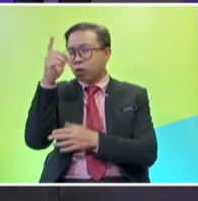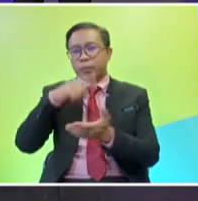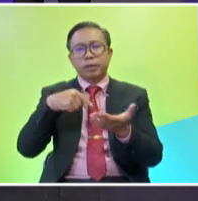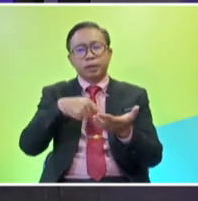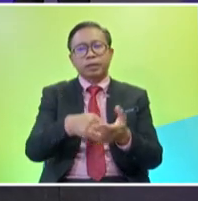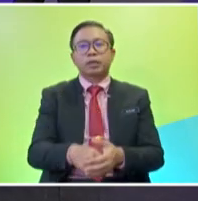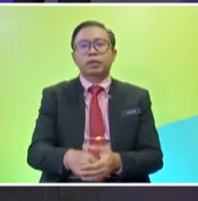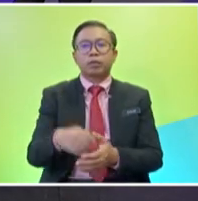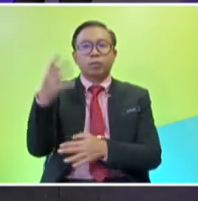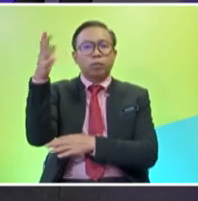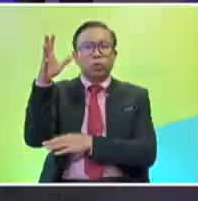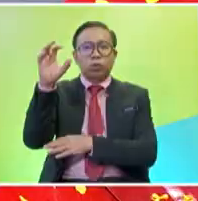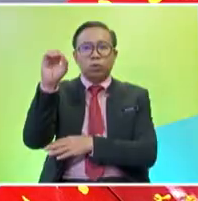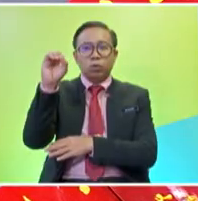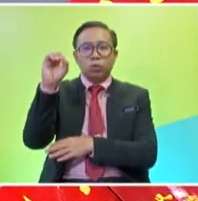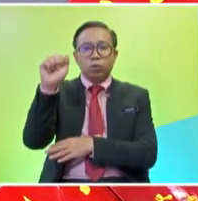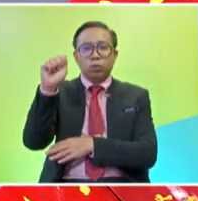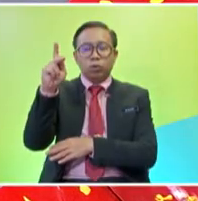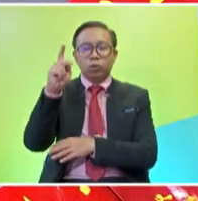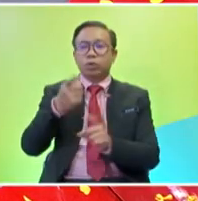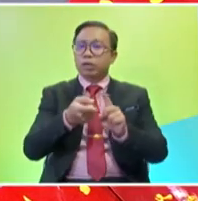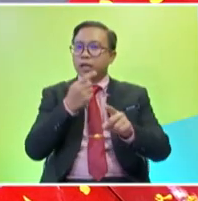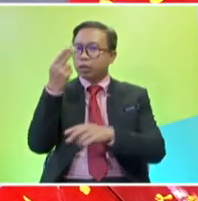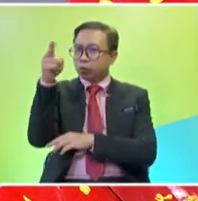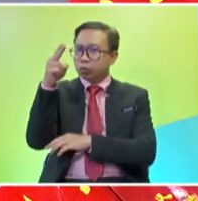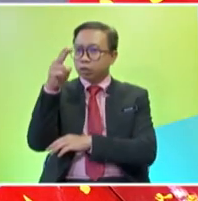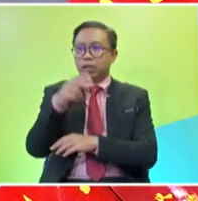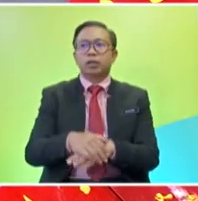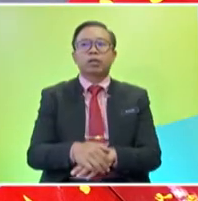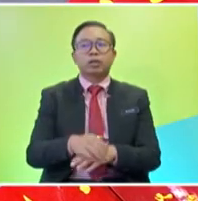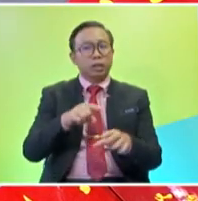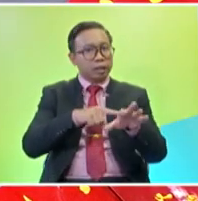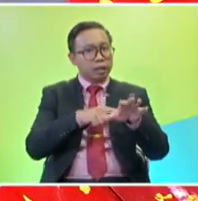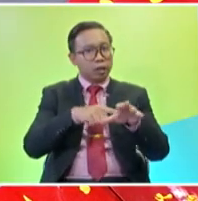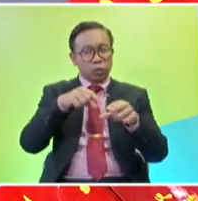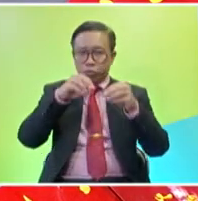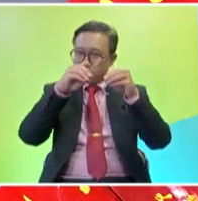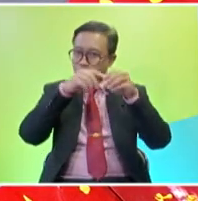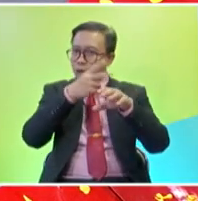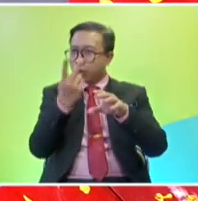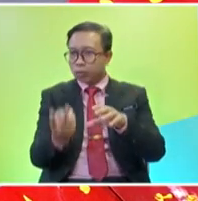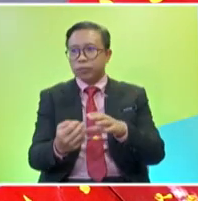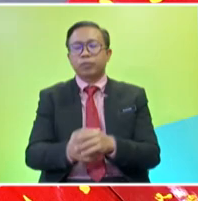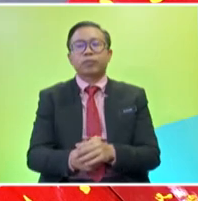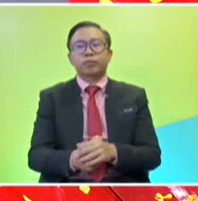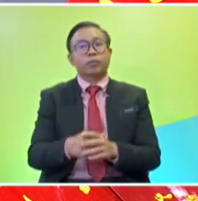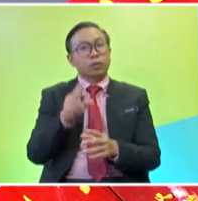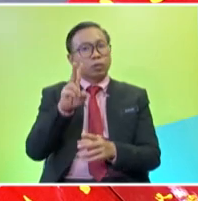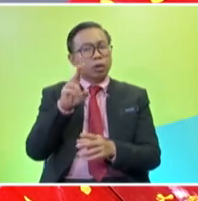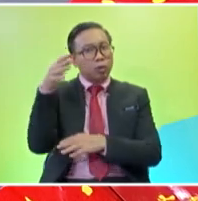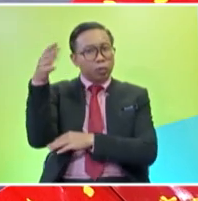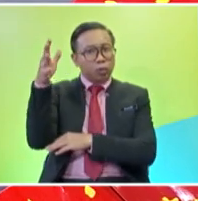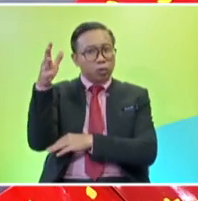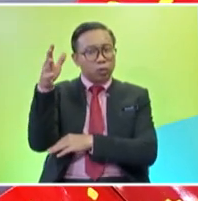daripada hutan daun lurus sederhana Oh oke ini Pokoknya daripada hutan